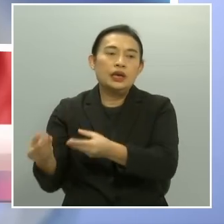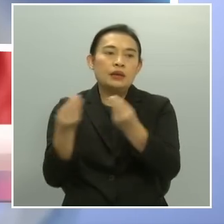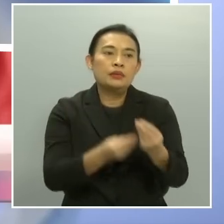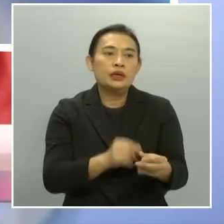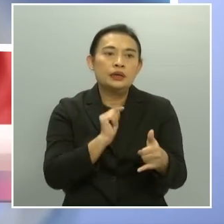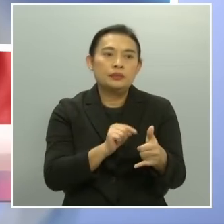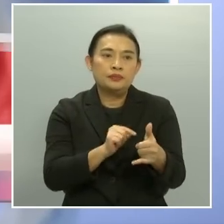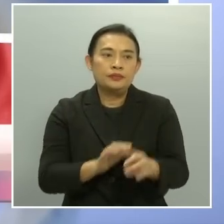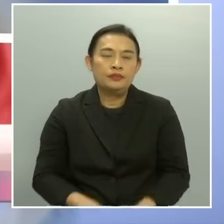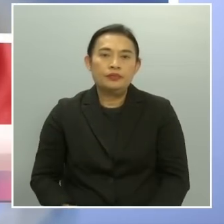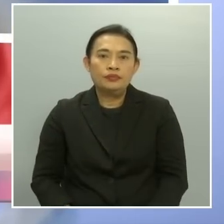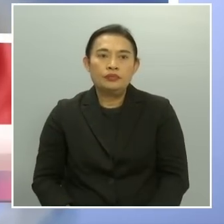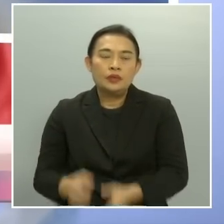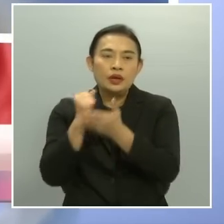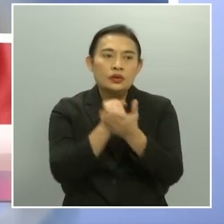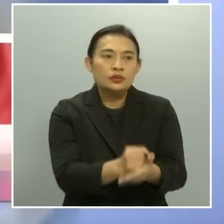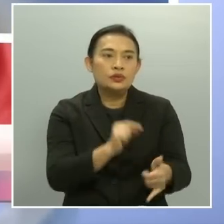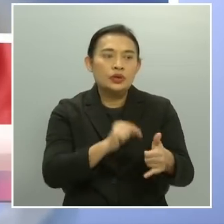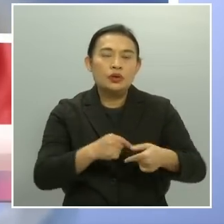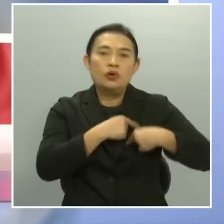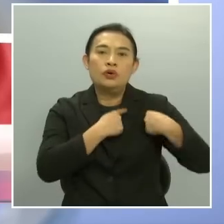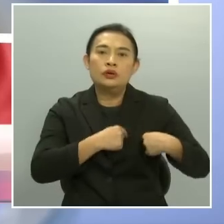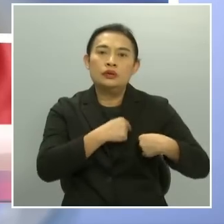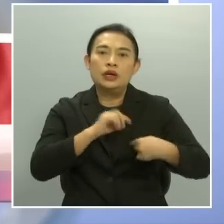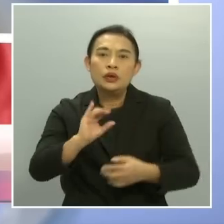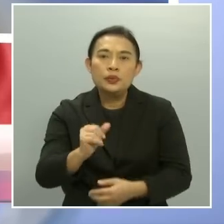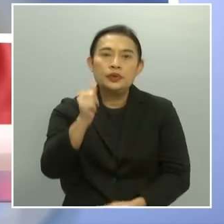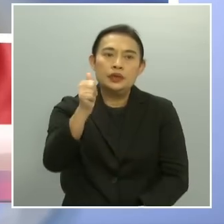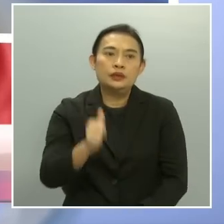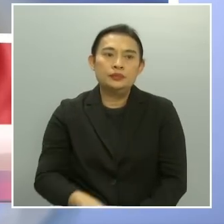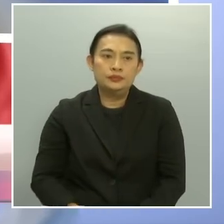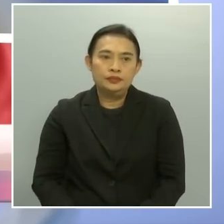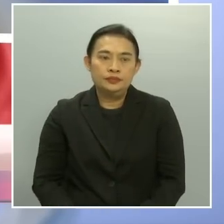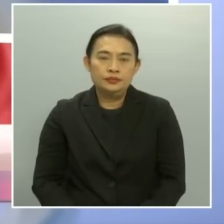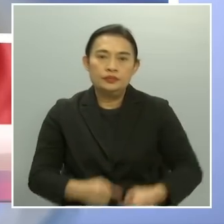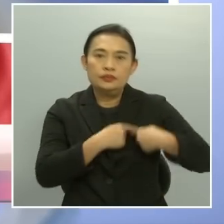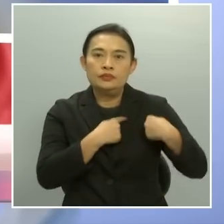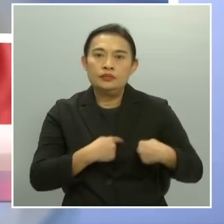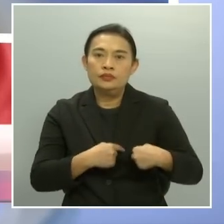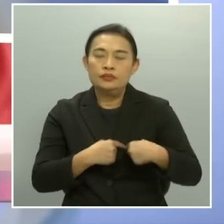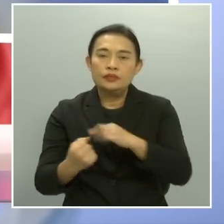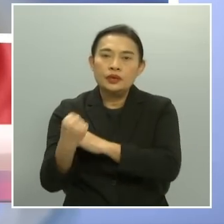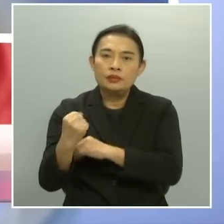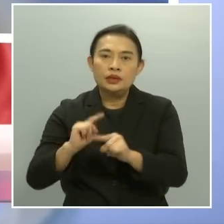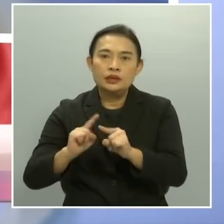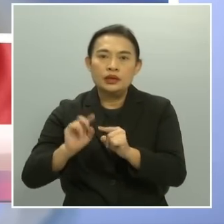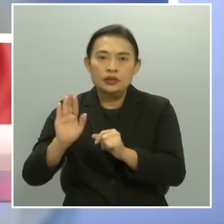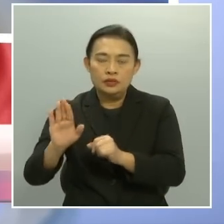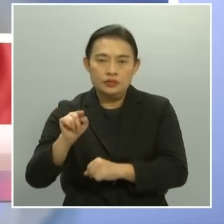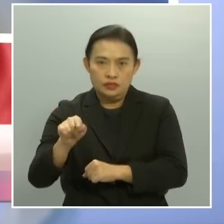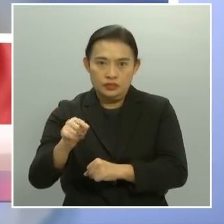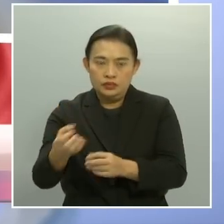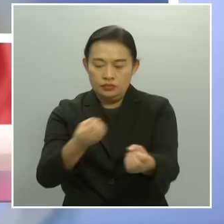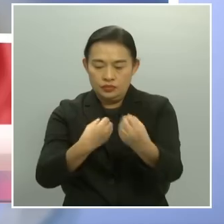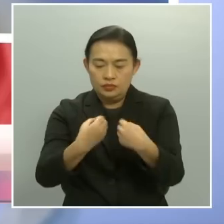มันช่วยให้น้องสภาพจิตใจน้องดีขึ้นมากเลยค่ะกับกำลังใจที่ส่งมาปลอบใ